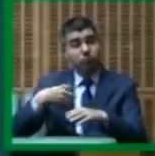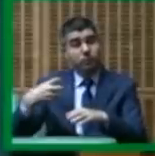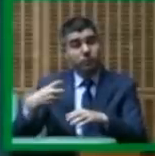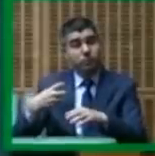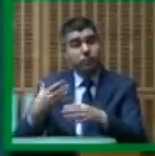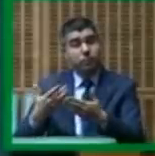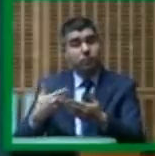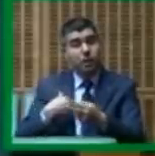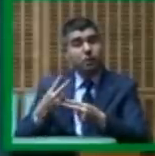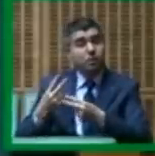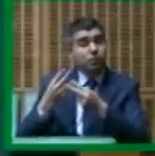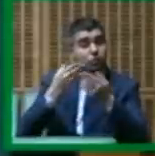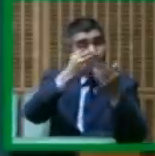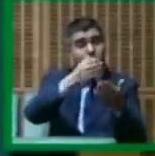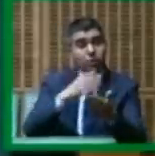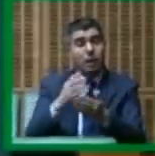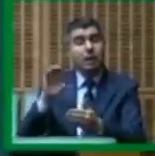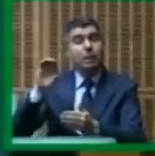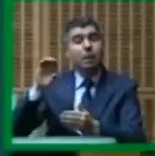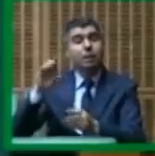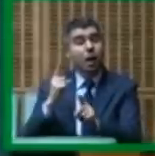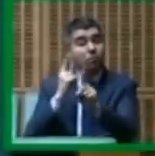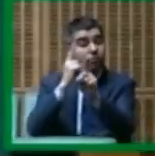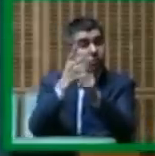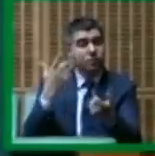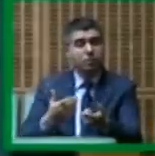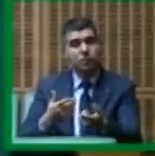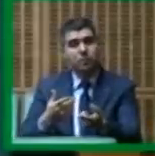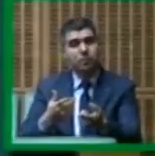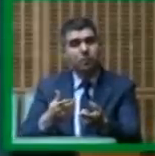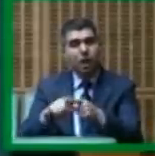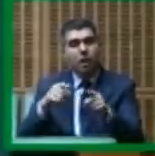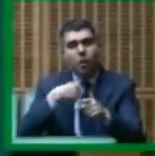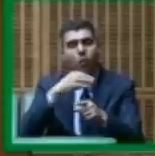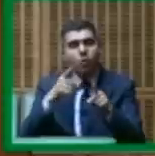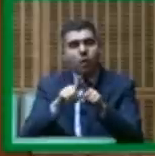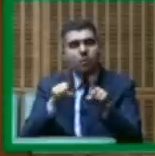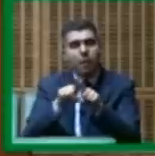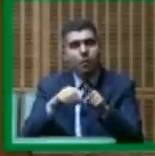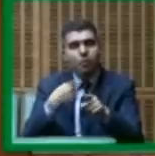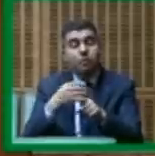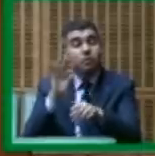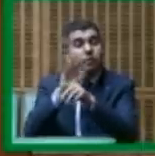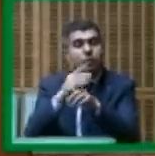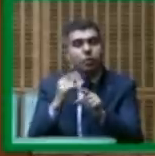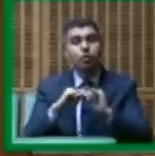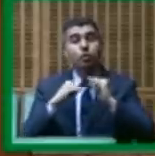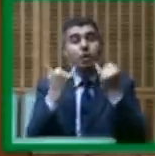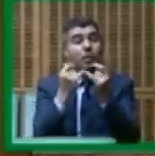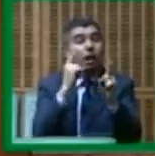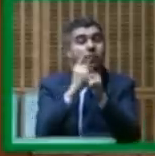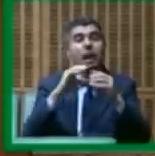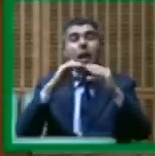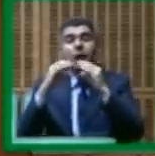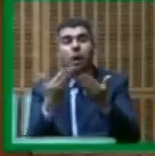ملي مشيت لعندهم للدار البيضاء، قلت لهم المهم هو تشوفوا التوجه ديال الحكومة. صحيح يمكن لي نقول لكم بلي كل